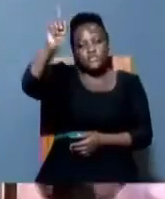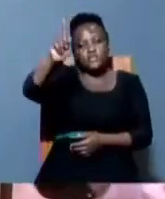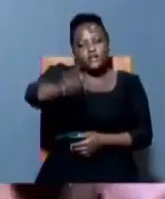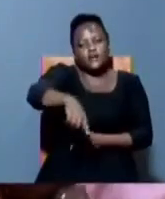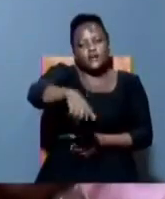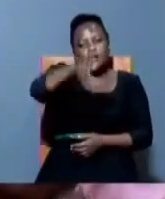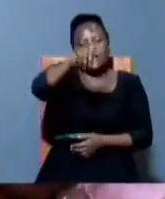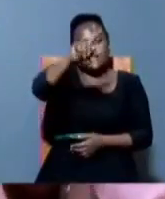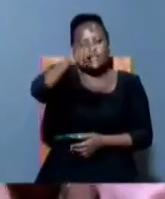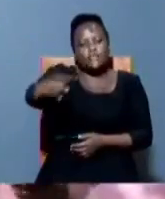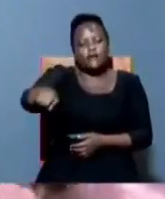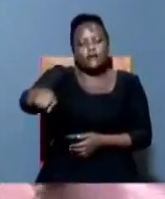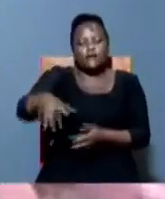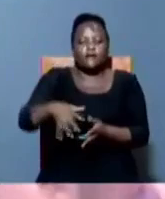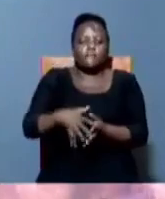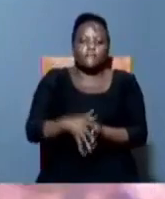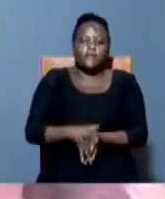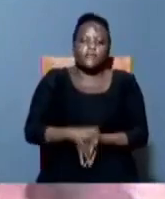Tembea.